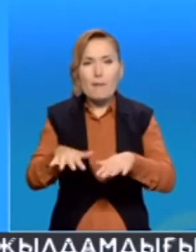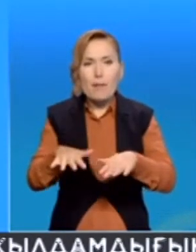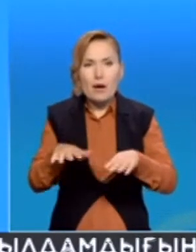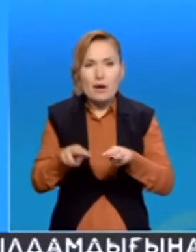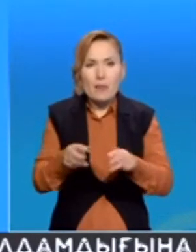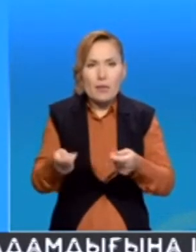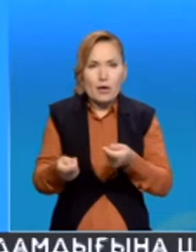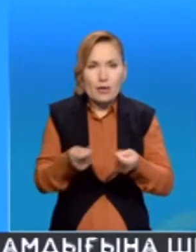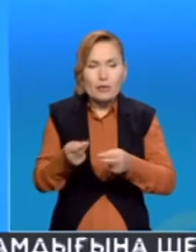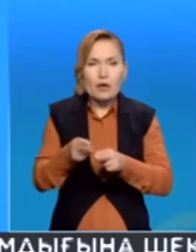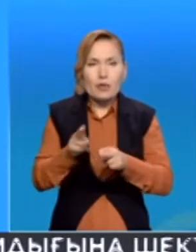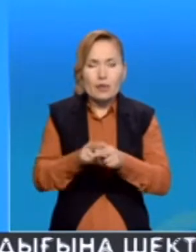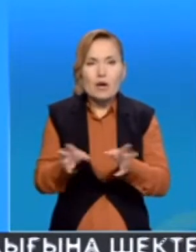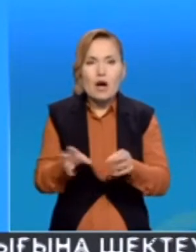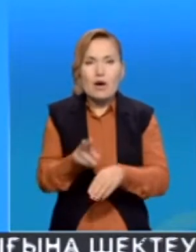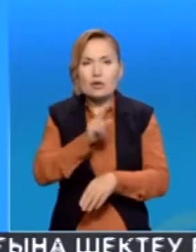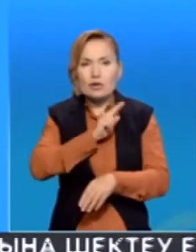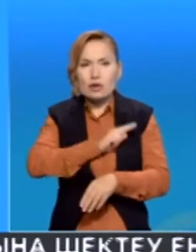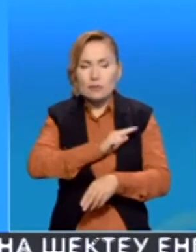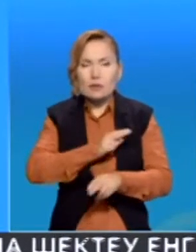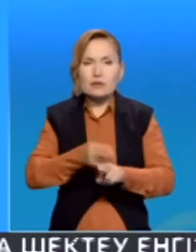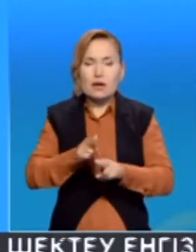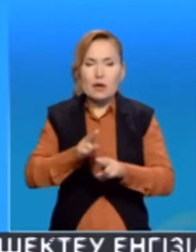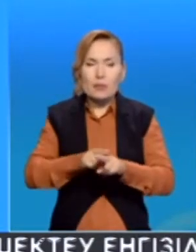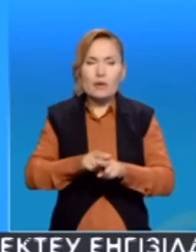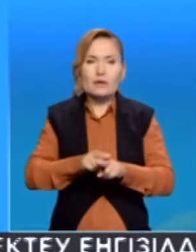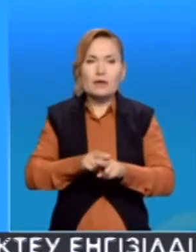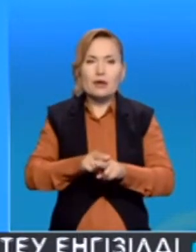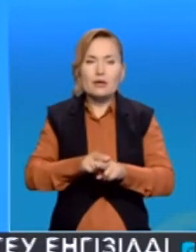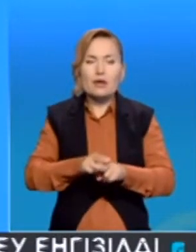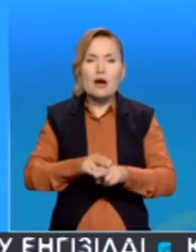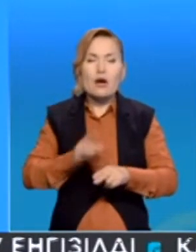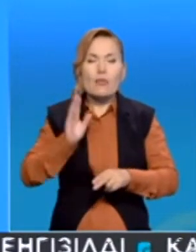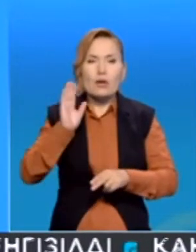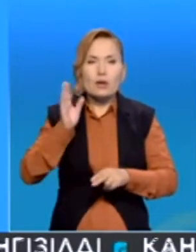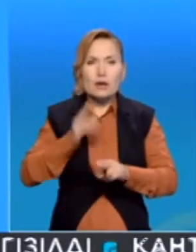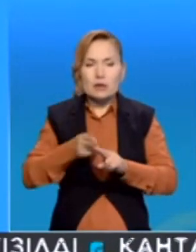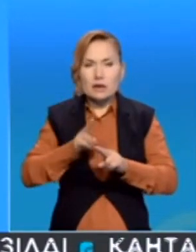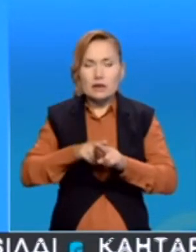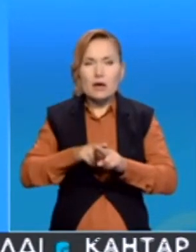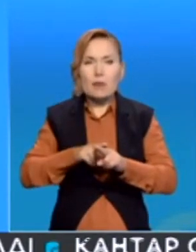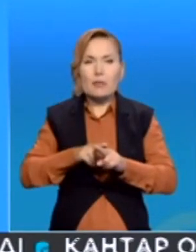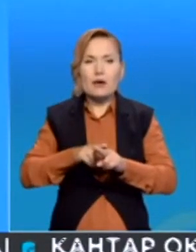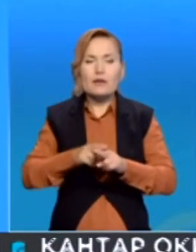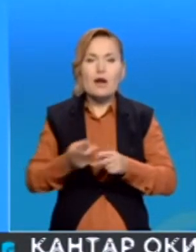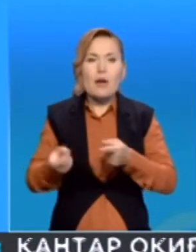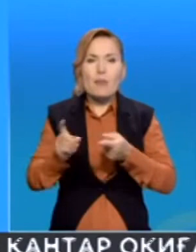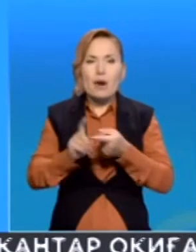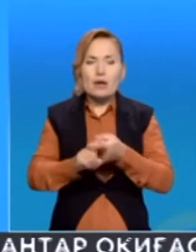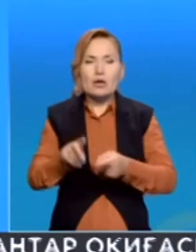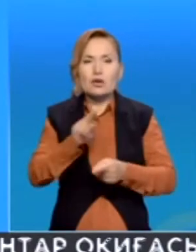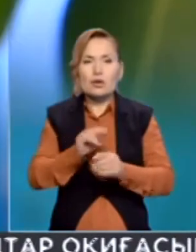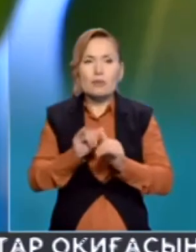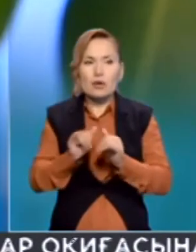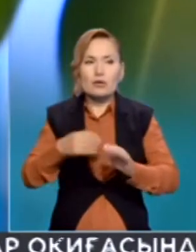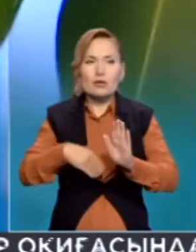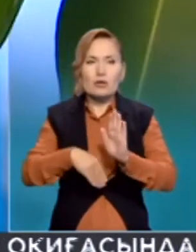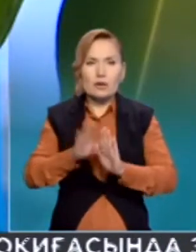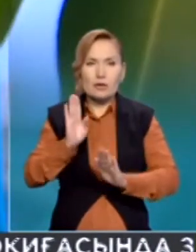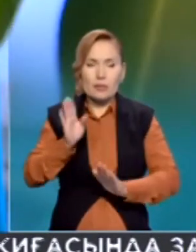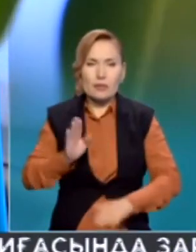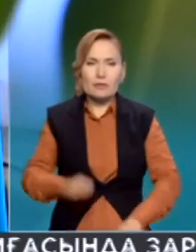мен ИКУ парламенттік ассамблеясы алаңдарында парламентаралық байланыста дамуда.